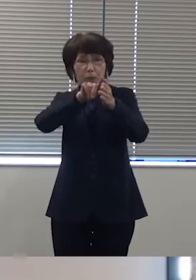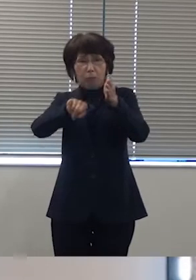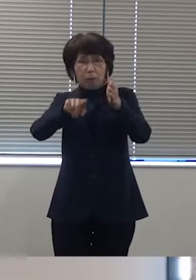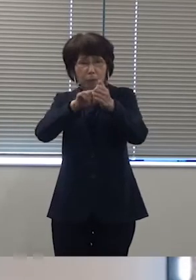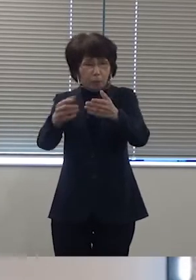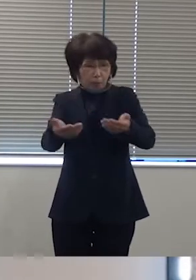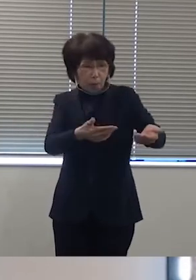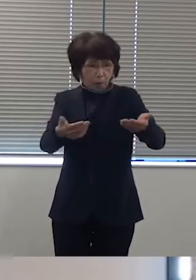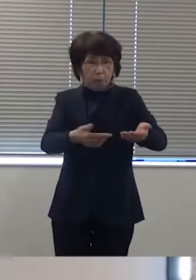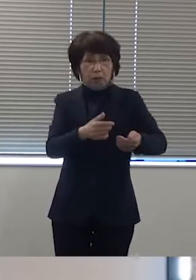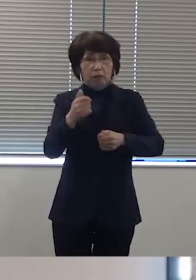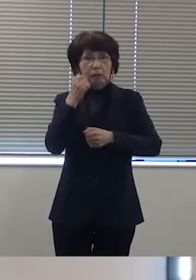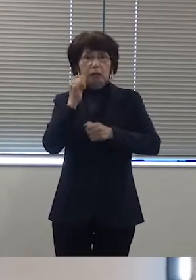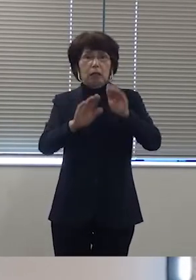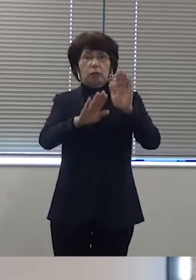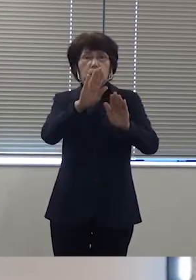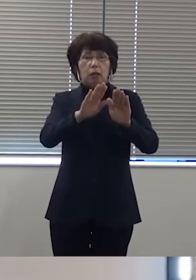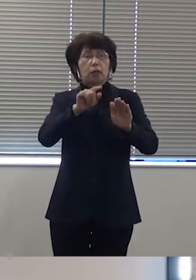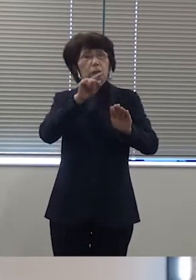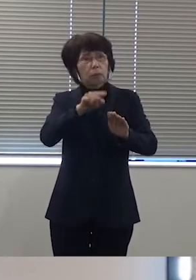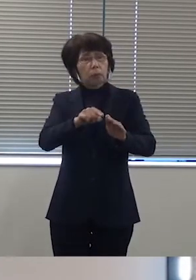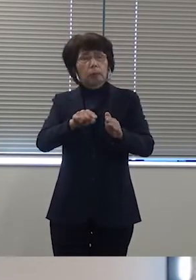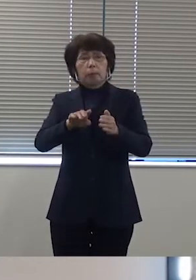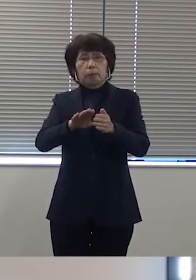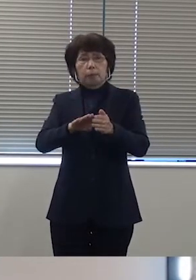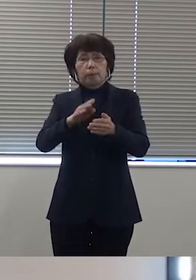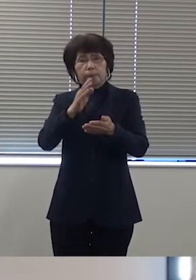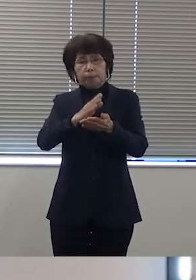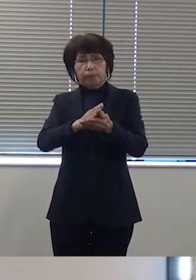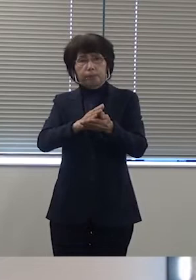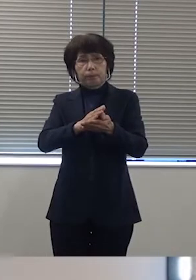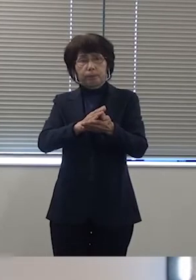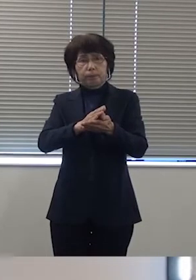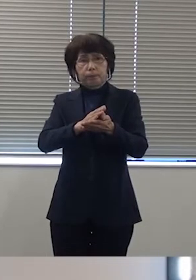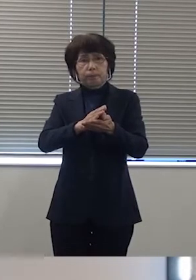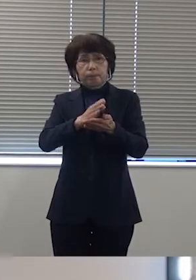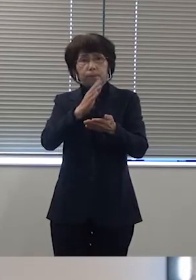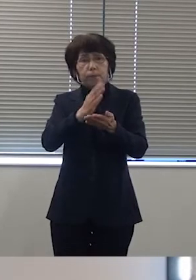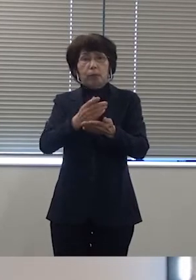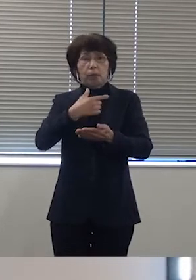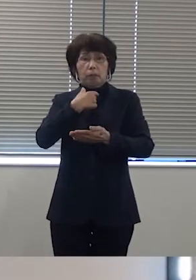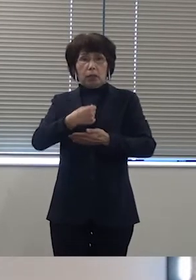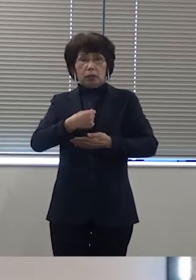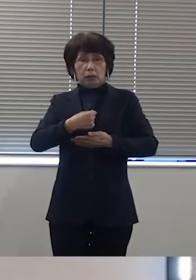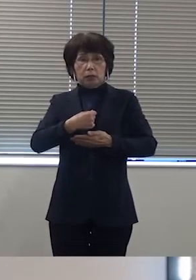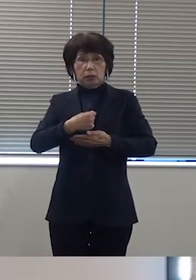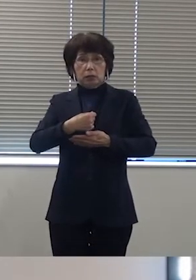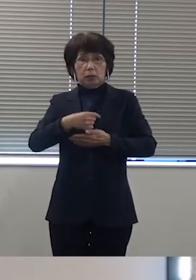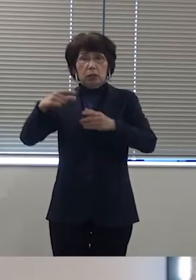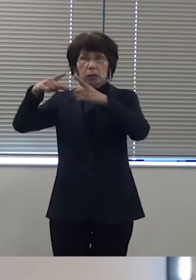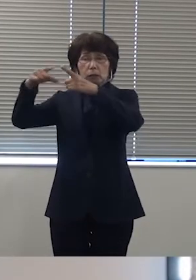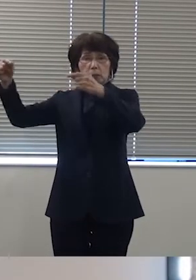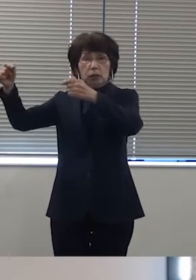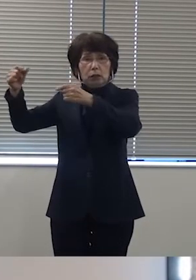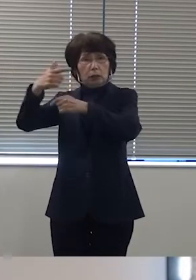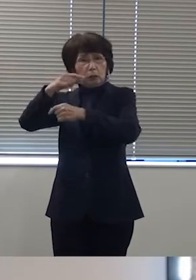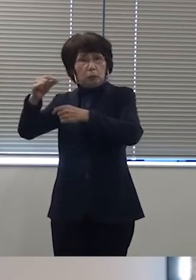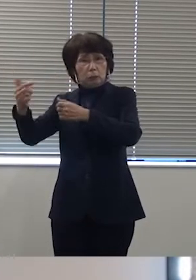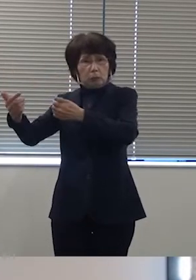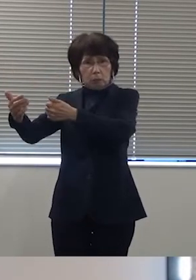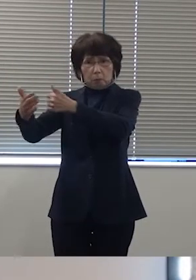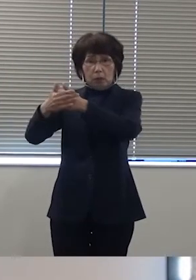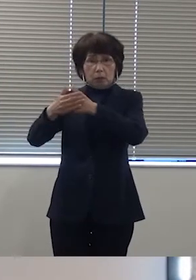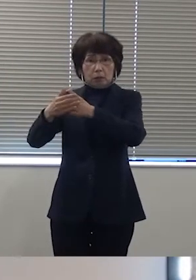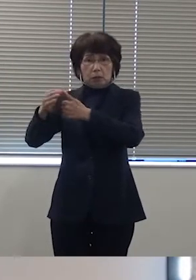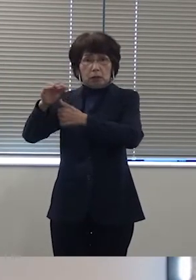あ、そういうような物資等の、まあ、10円、まあ、今回の予算の中にですね、東部では東部の総合